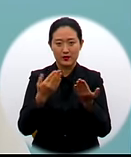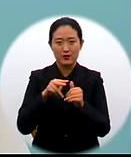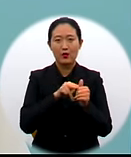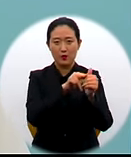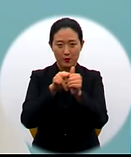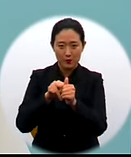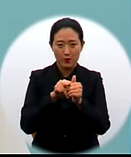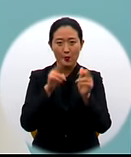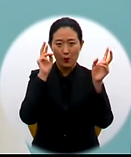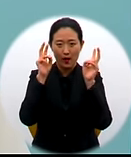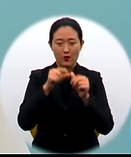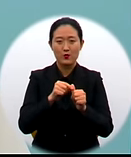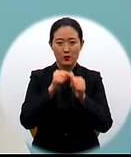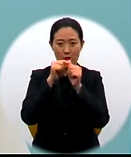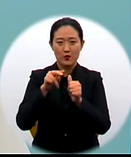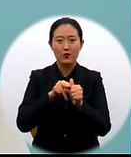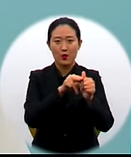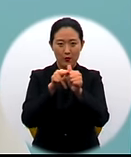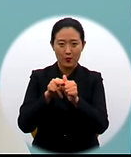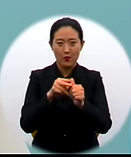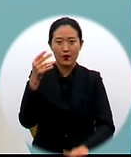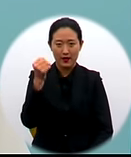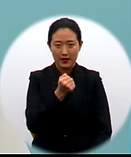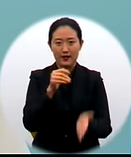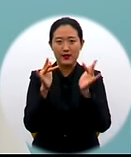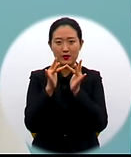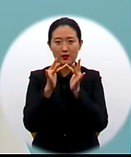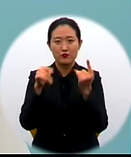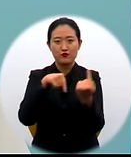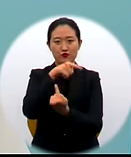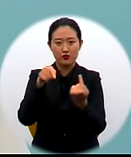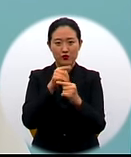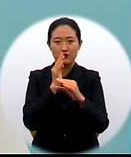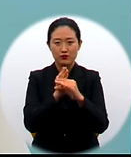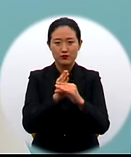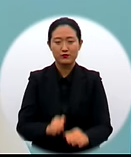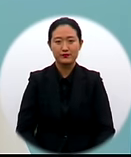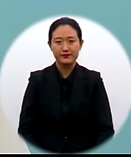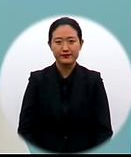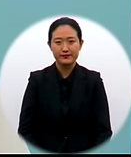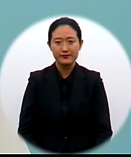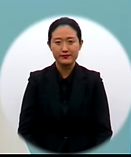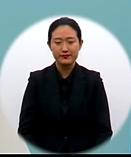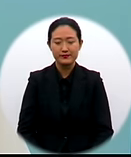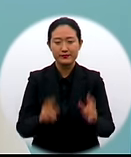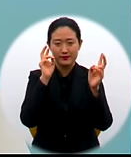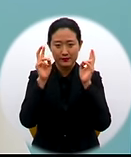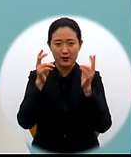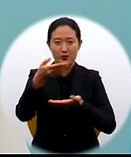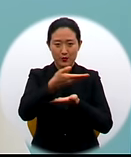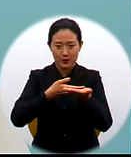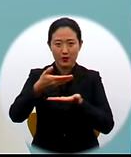기업 정보와 채용, 취업 정보를 다루는 온라인 플랫폼 사이트를 운영하고 있어요. 그러다 보니까 굉장히 많은